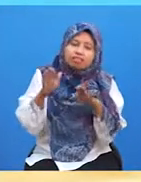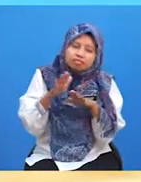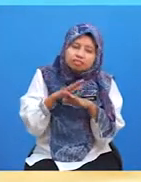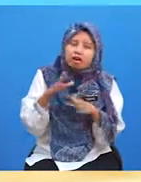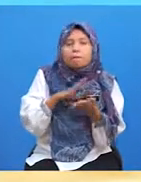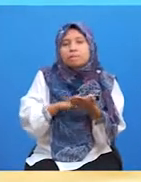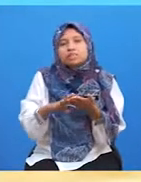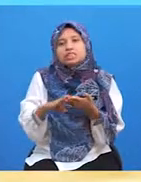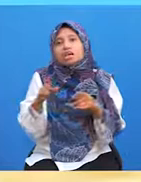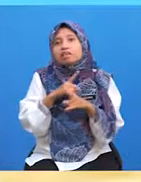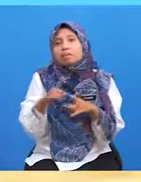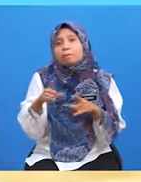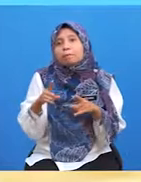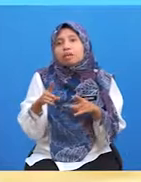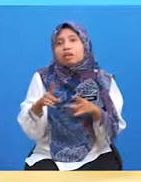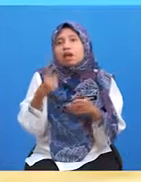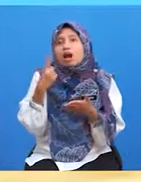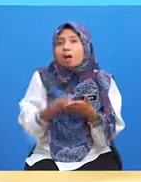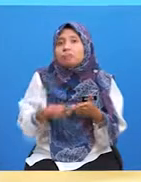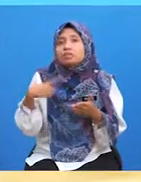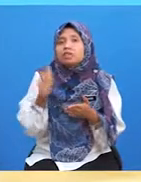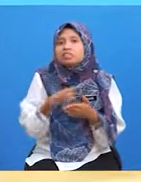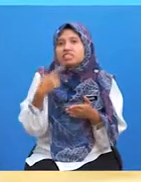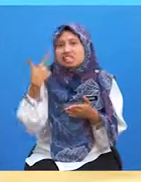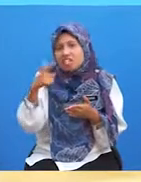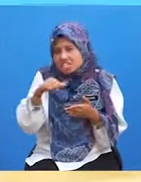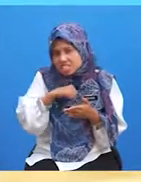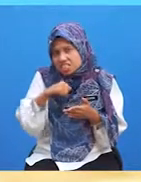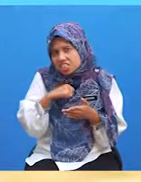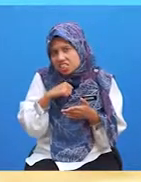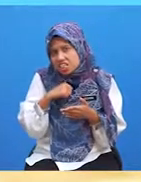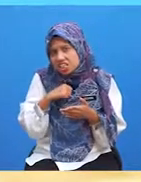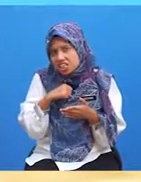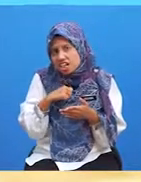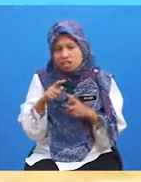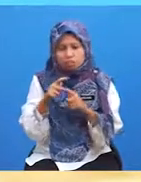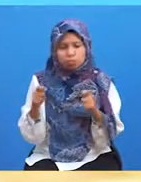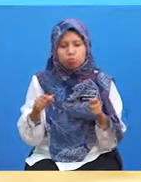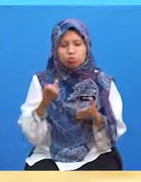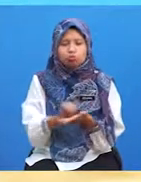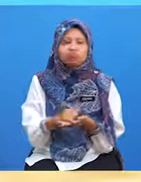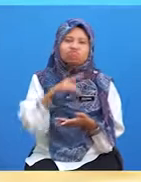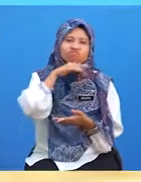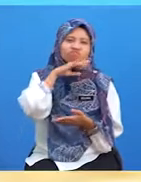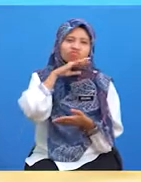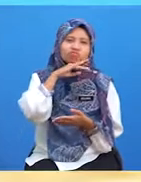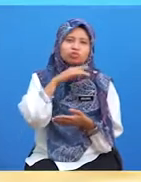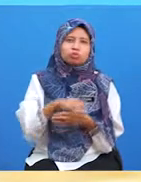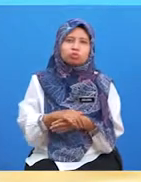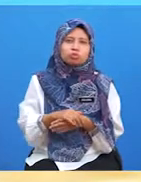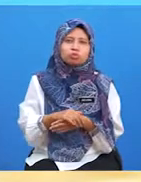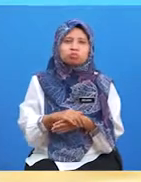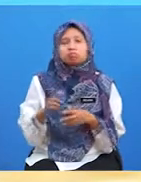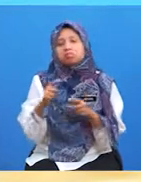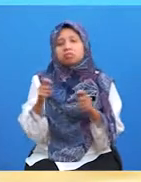bersih. Tetapi, apabila kita melihatnya sendiri, tempat itu kotor, suasananya juga